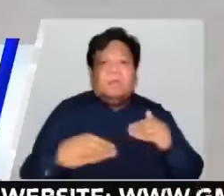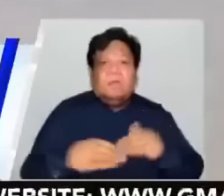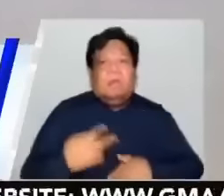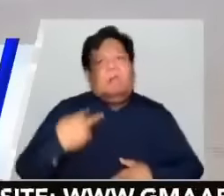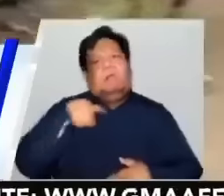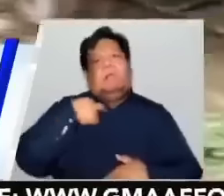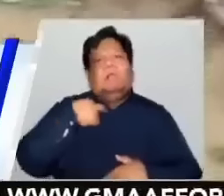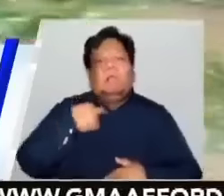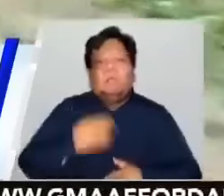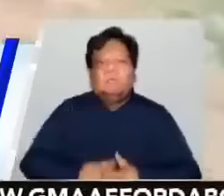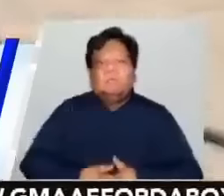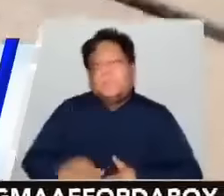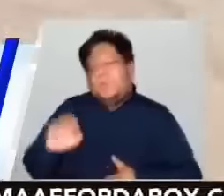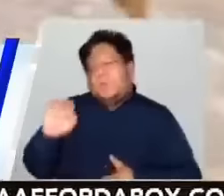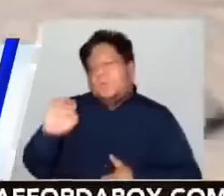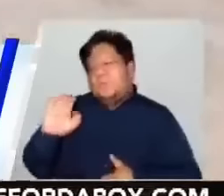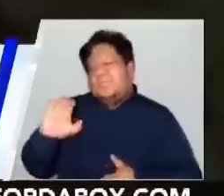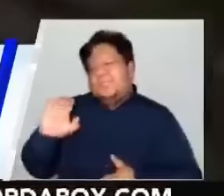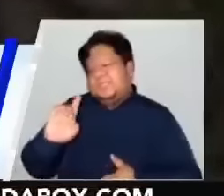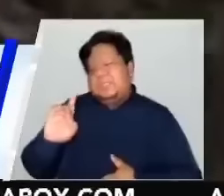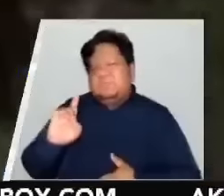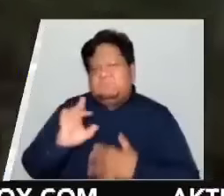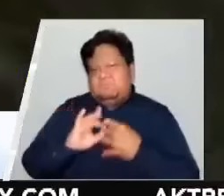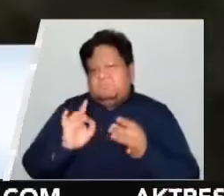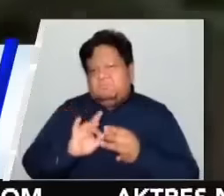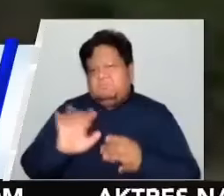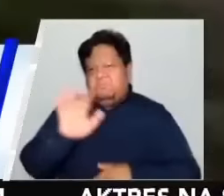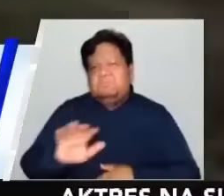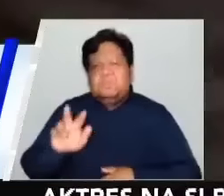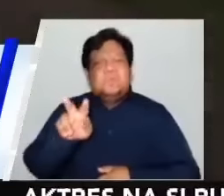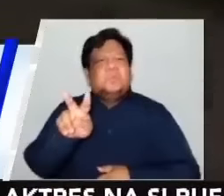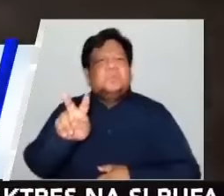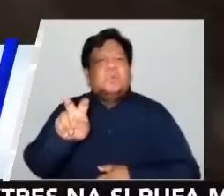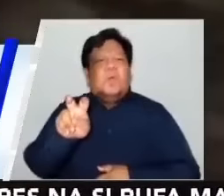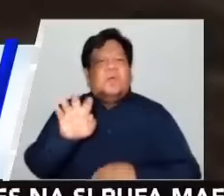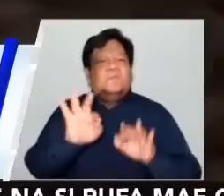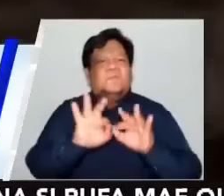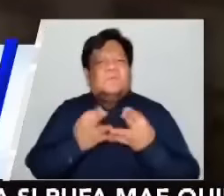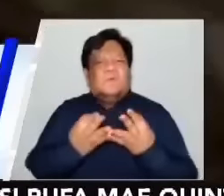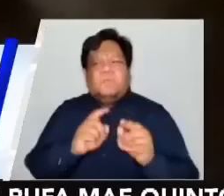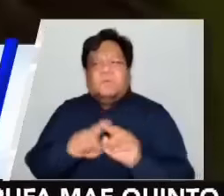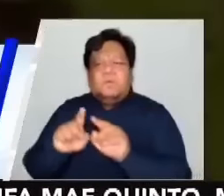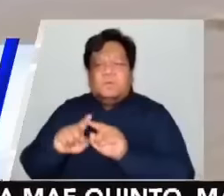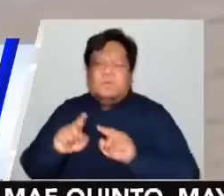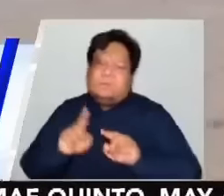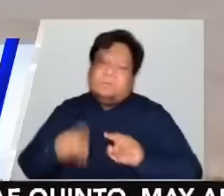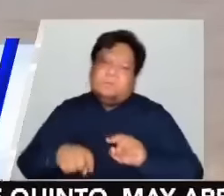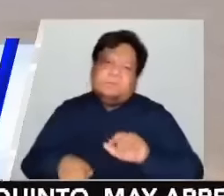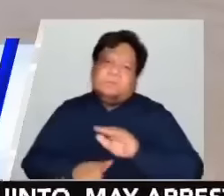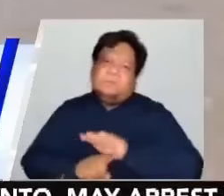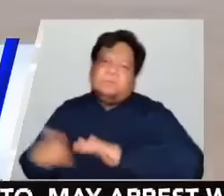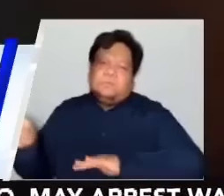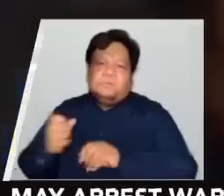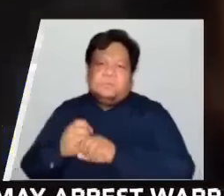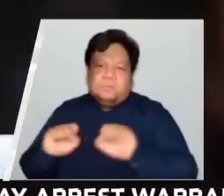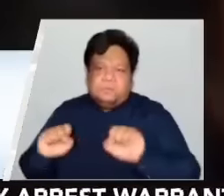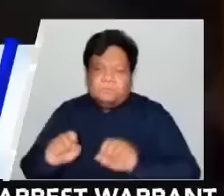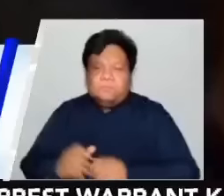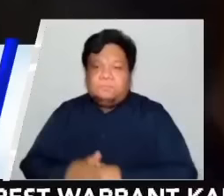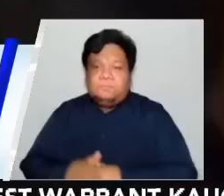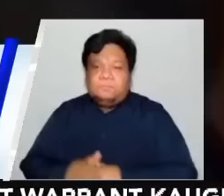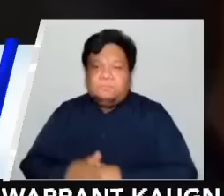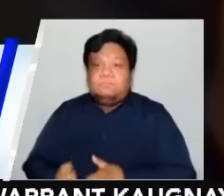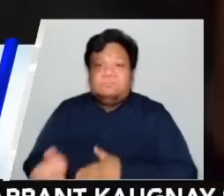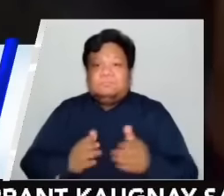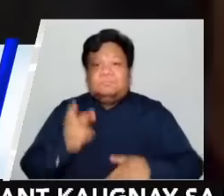pamilya sa Bicol ang kinailangan ilikas. Sa Aklan, kambal na perwisyo mga landslide at pagbaha.